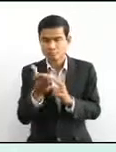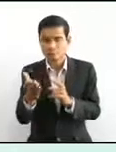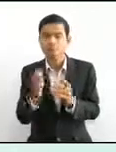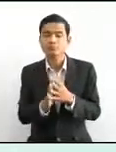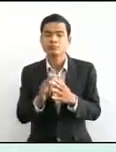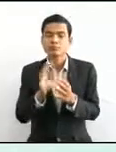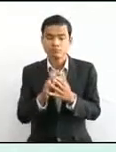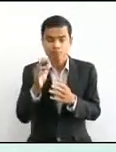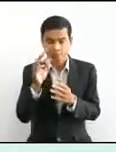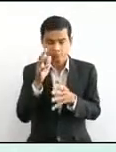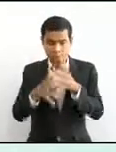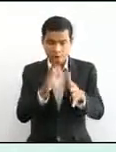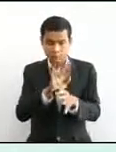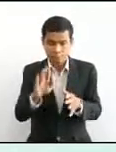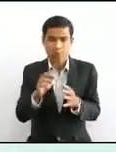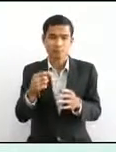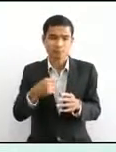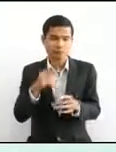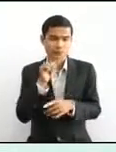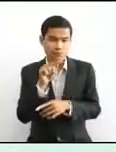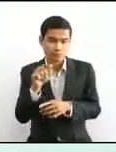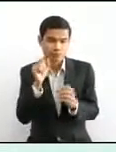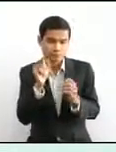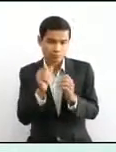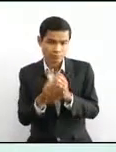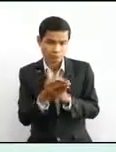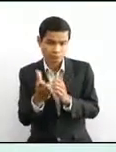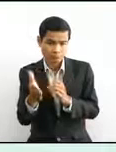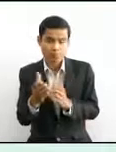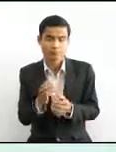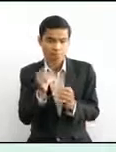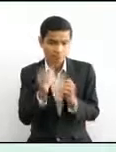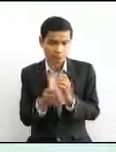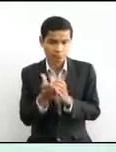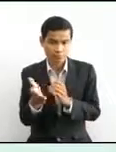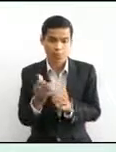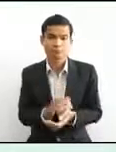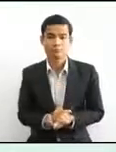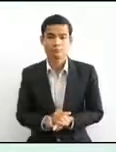kêu chị nè chấm chấm ờ nè tạ chập đam tặng ăn nía tạ chập đam